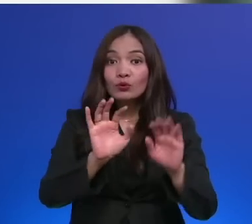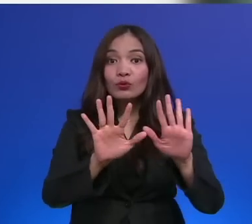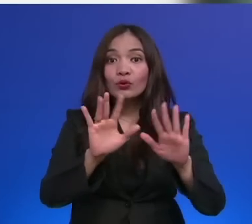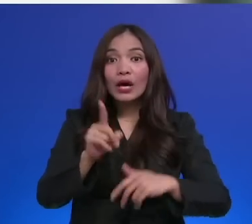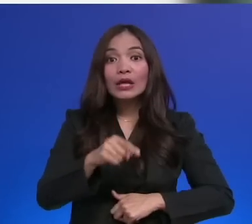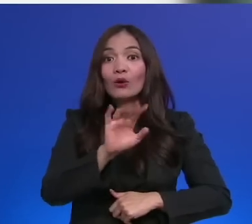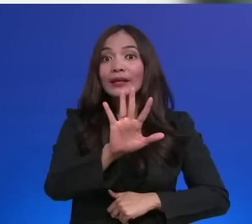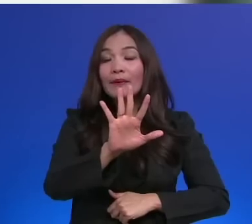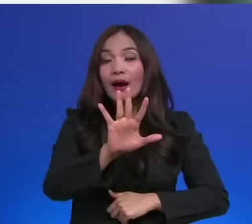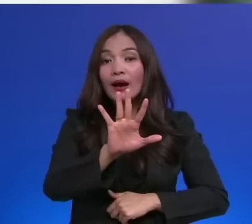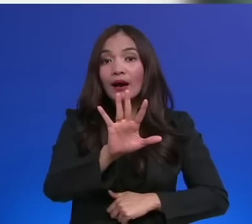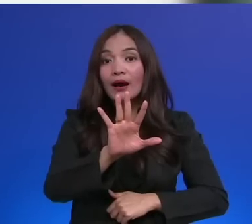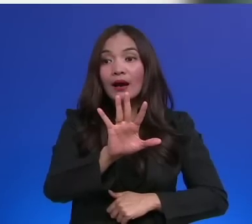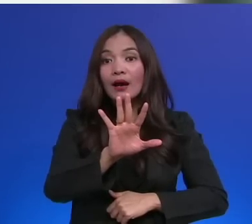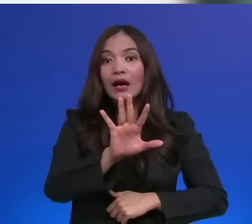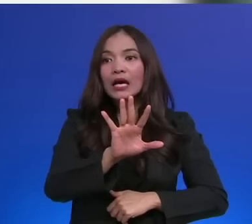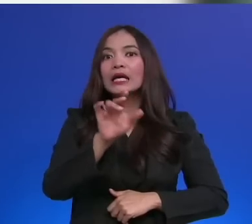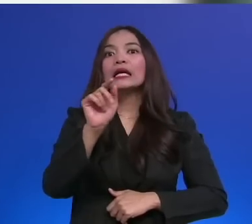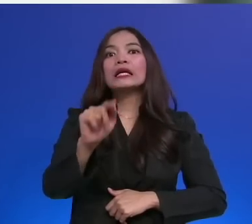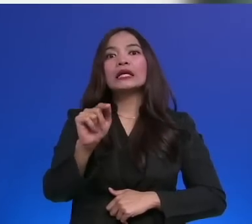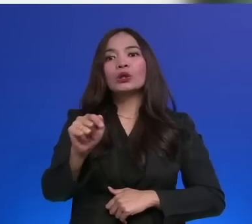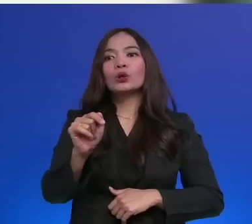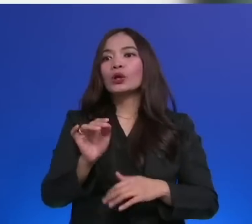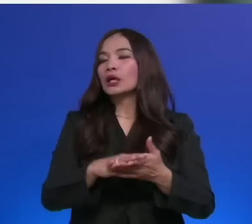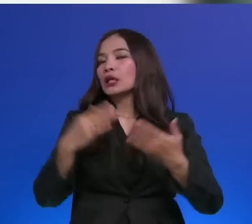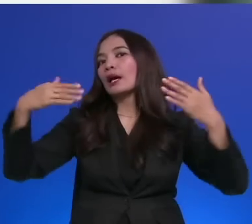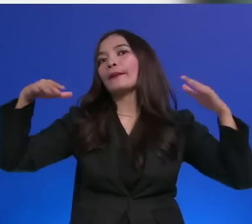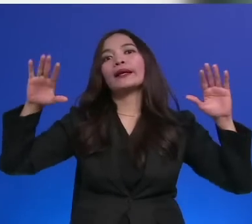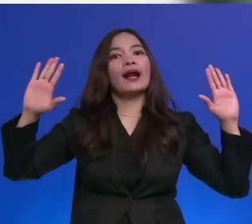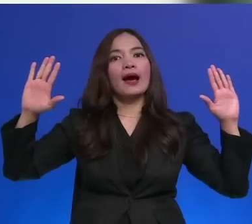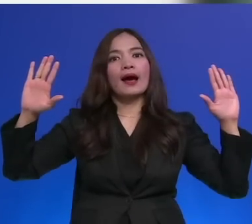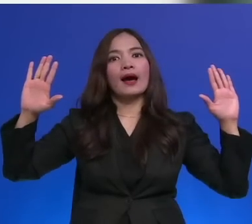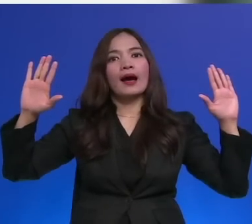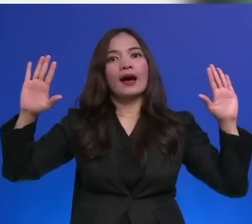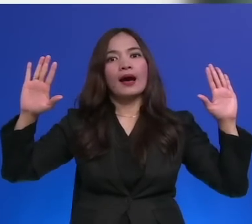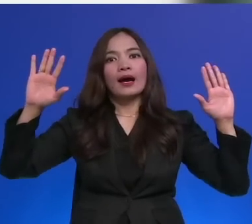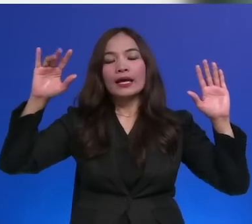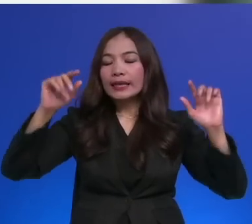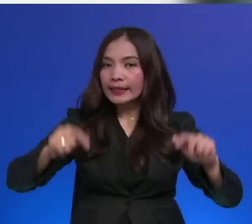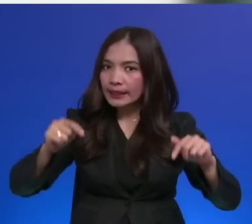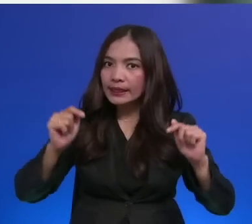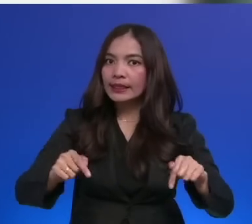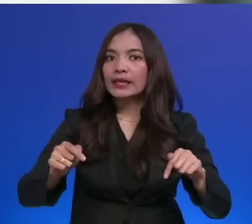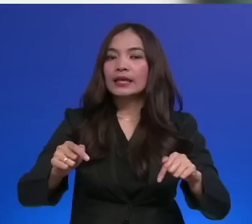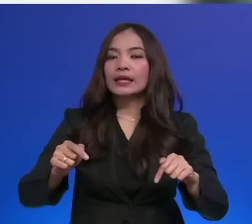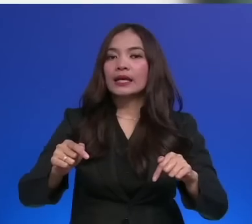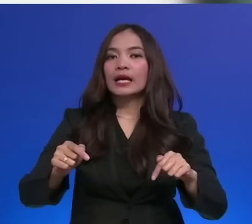mungkin 5 yang itu di luar jangkauan kita, di mana di dalam hal ini